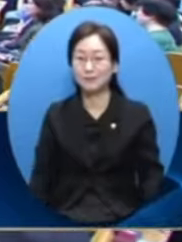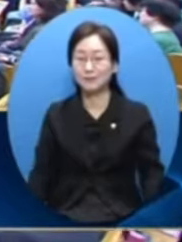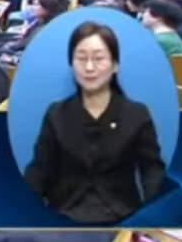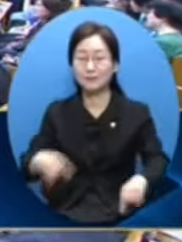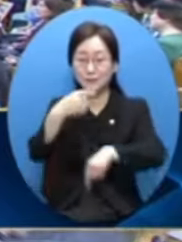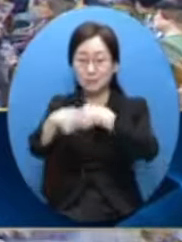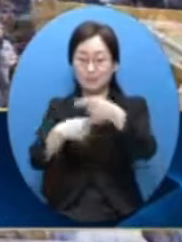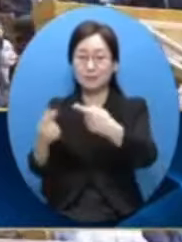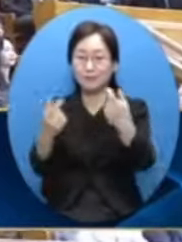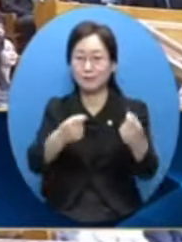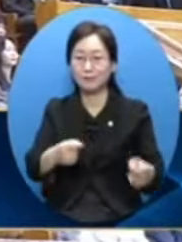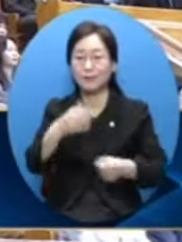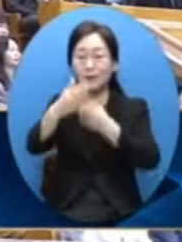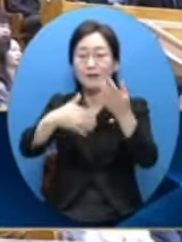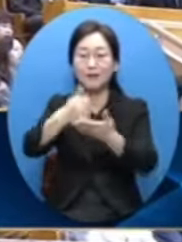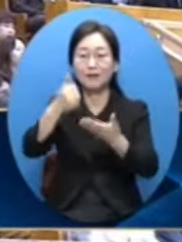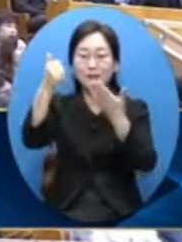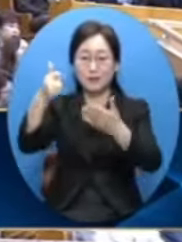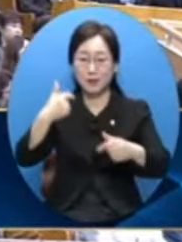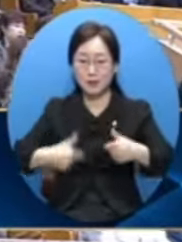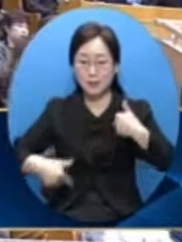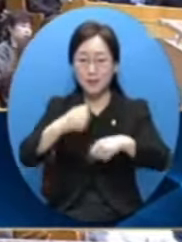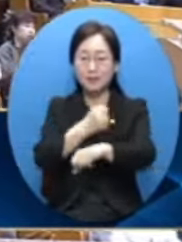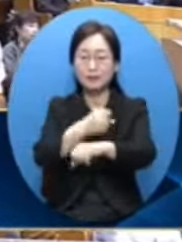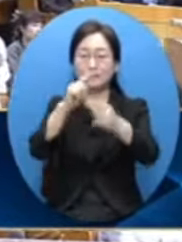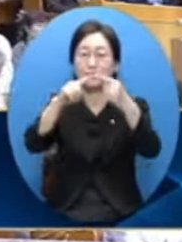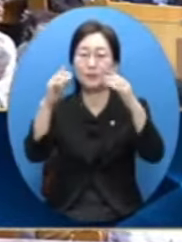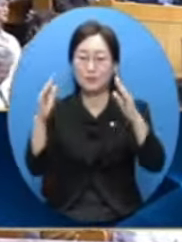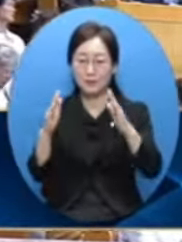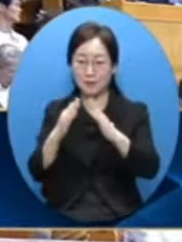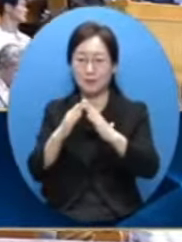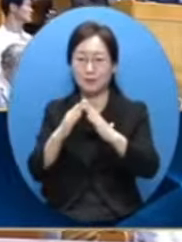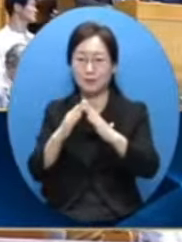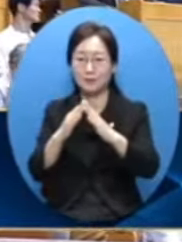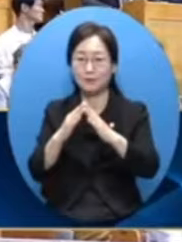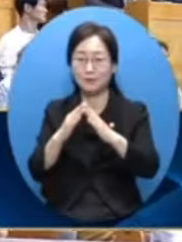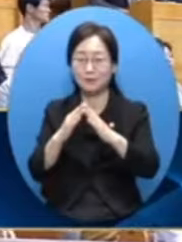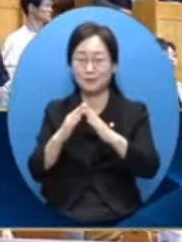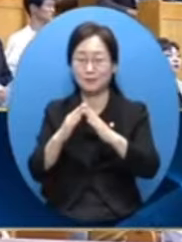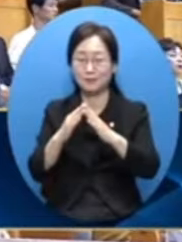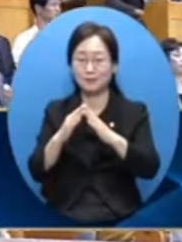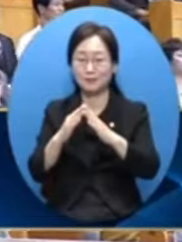제목을 한번 크게 따라해 주시기 바랍니다. 하나님께서 기뻐하시는 교회.